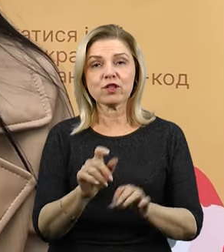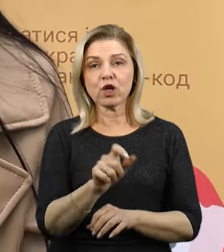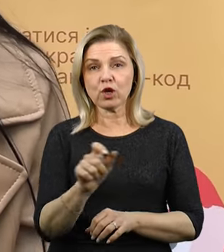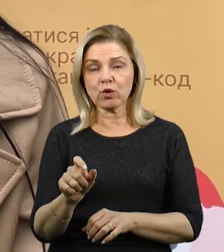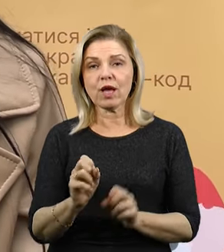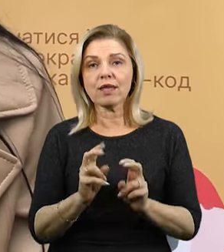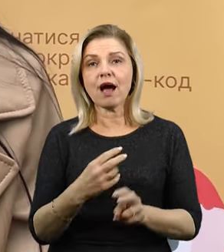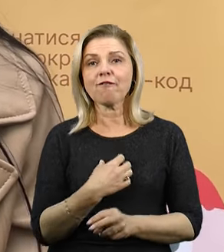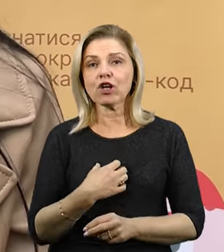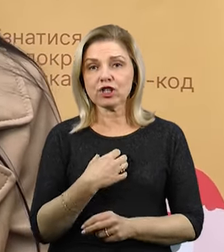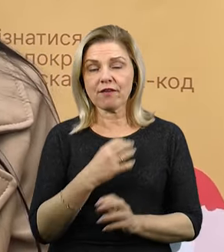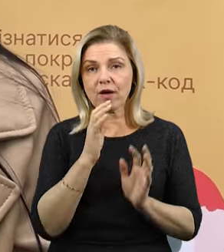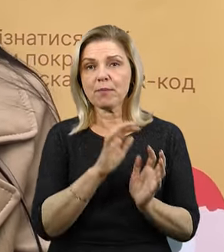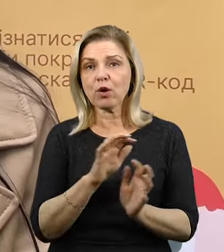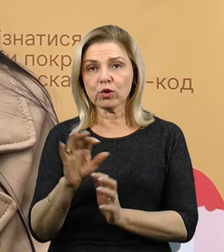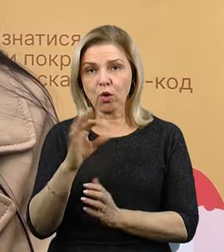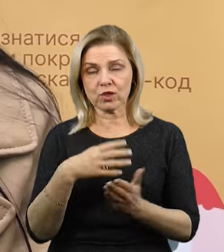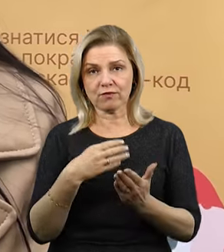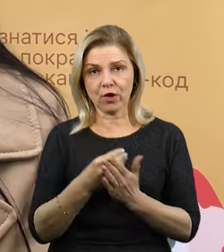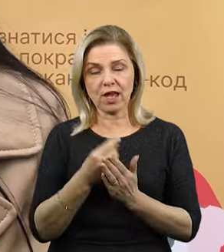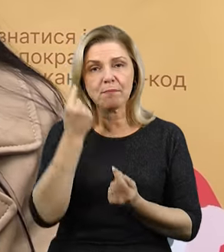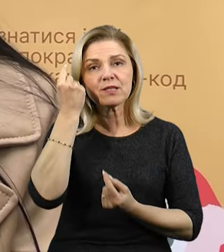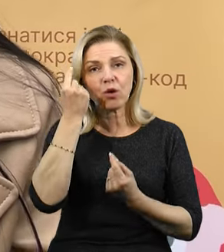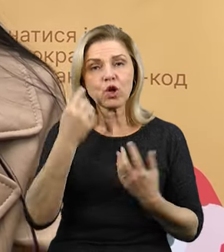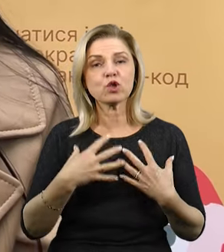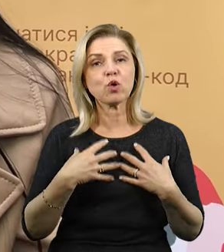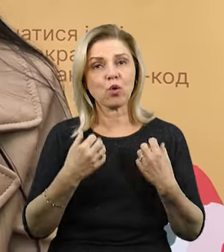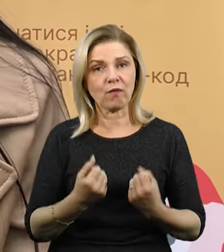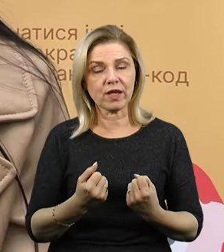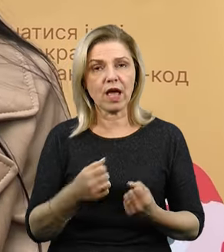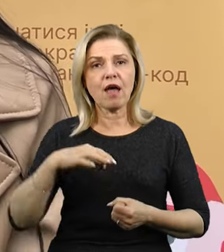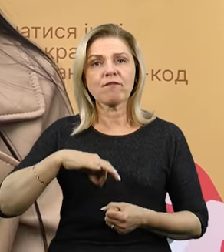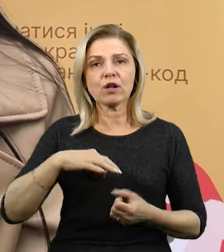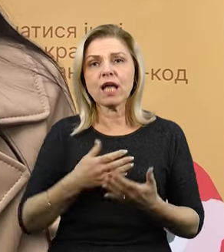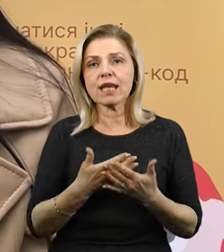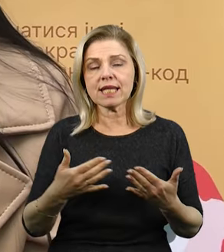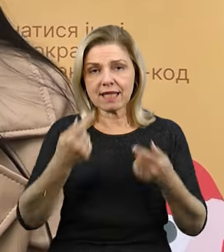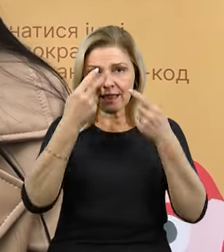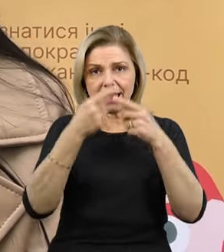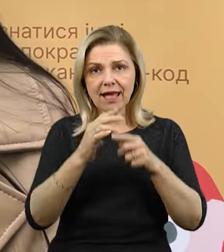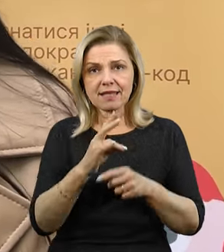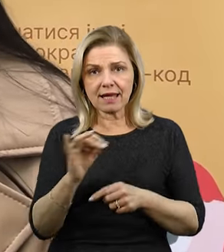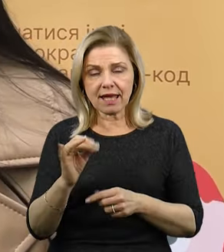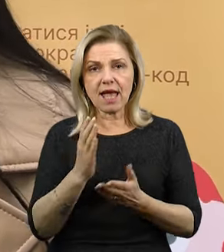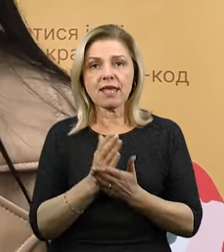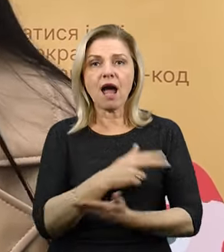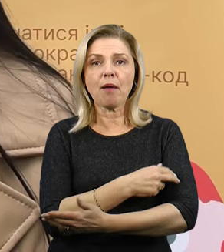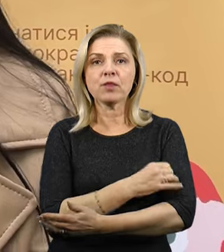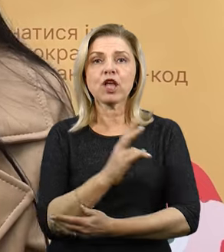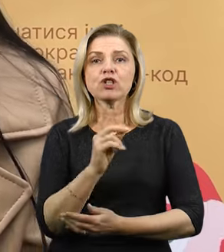повісти людям наскільки важливо піклуватись про своє ментальне здоров'я використовувати різні техніки є аптечка